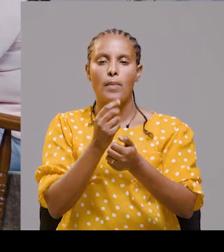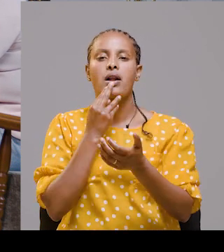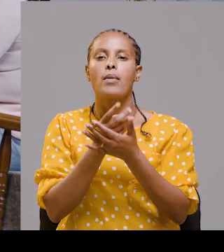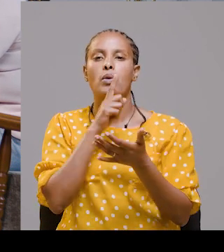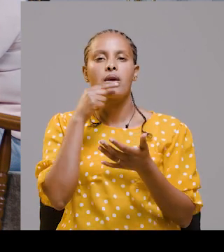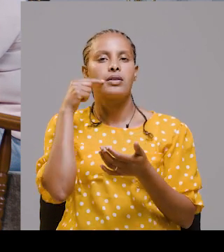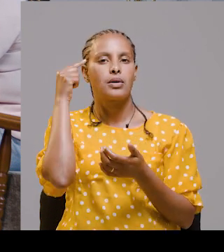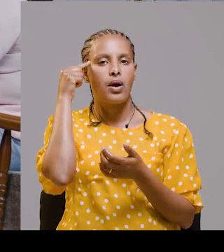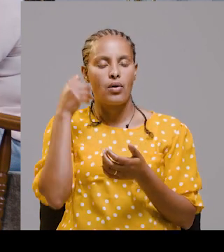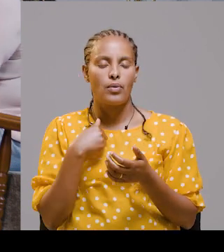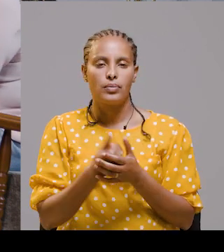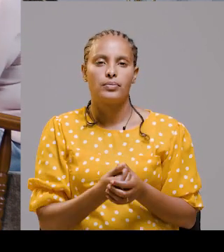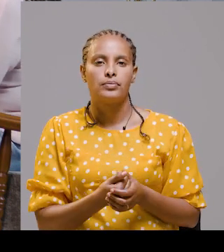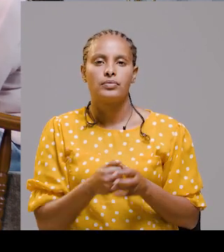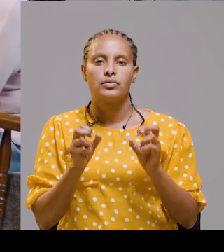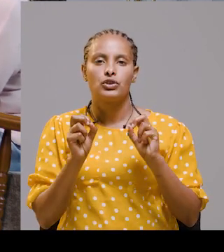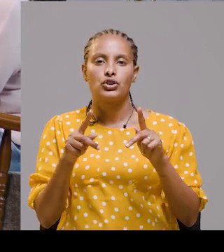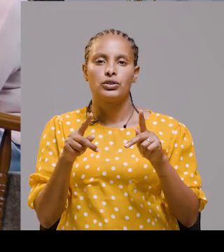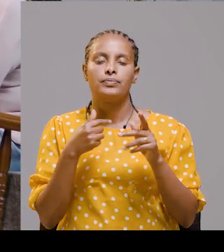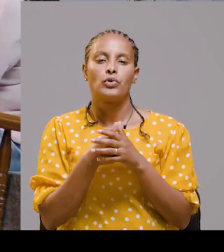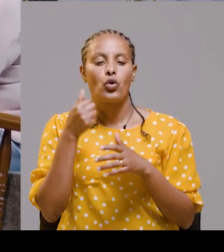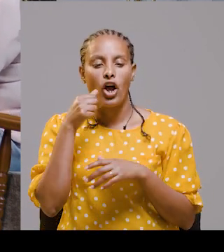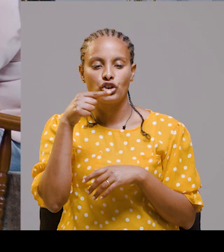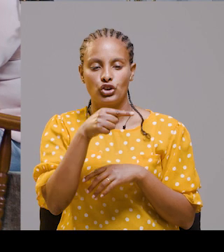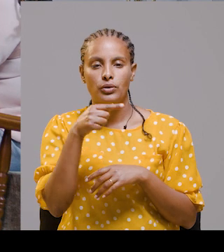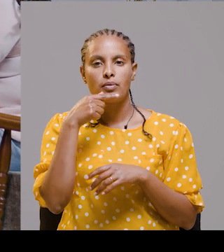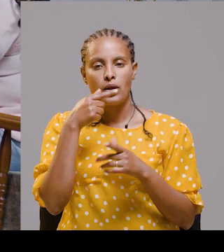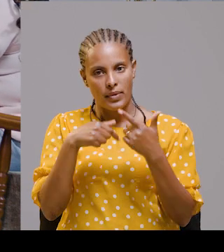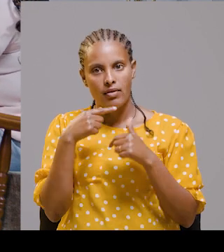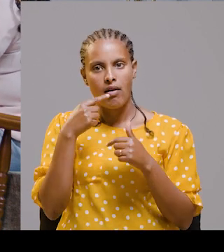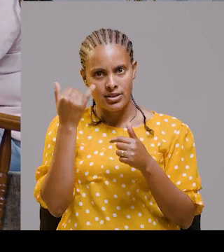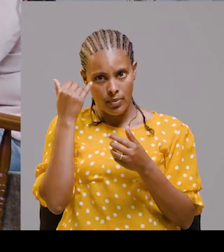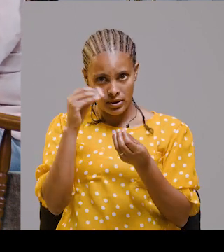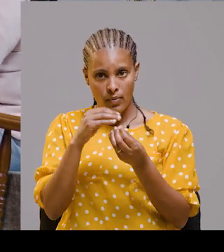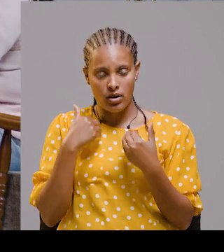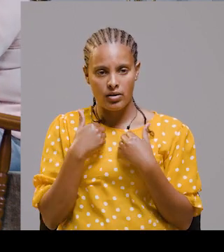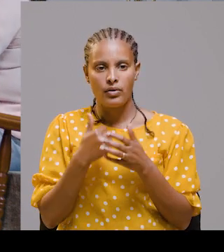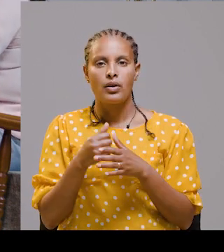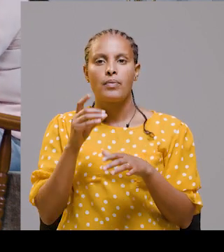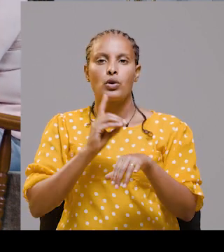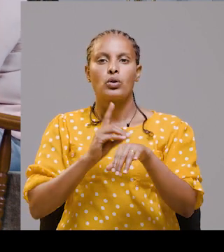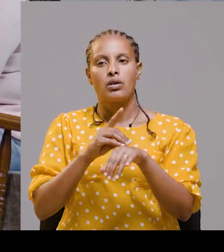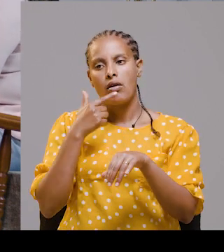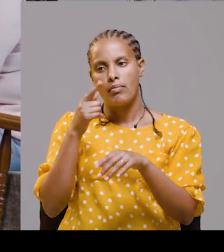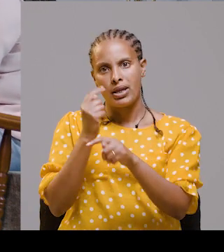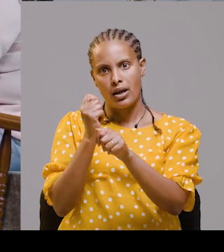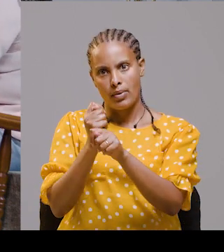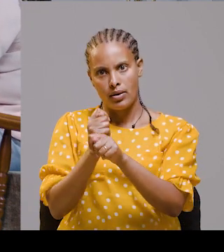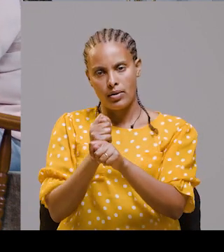ነው ቢያስባሉ። እሺ ለን ሲወዳን ሽንጣና መጨመር ያሳባል እዚህኛው ላይ ዶክተር ያለውን ነገር